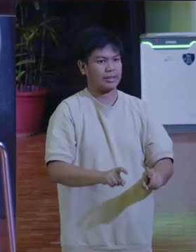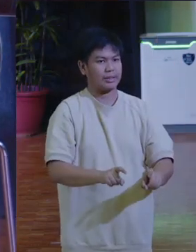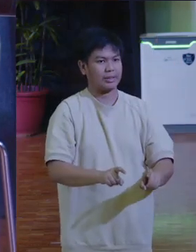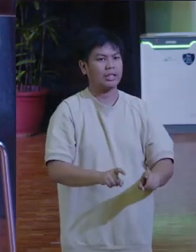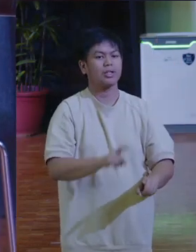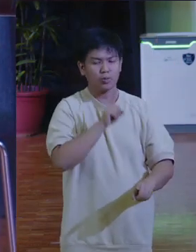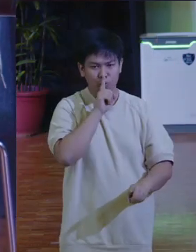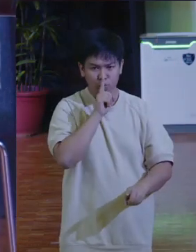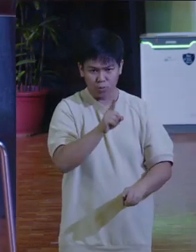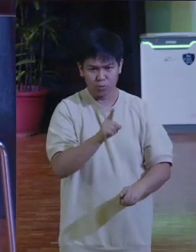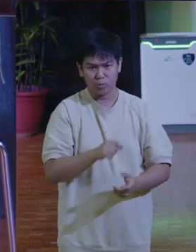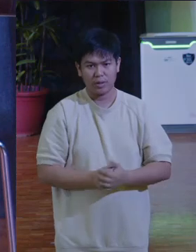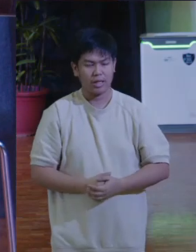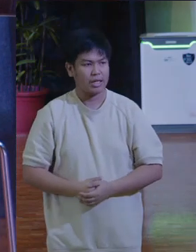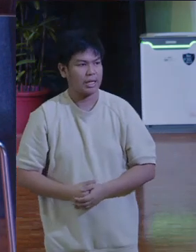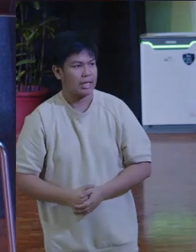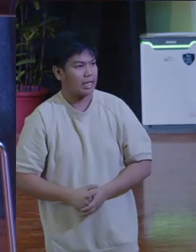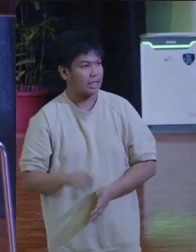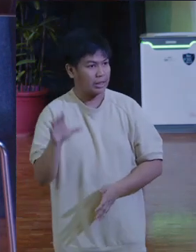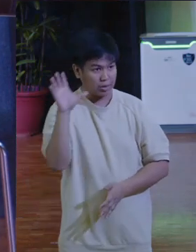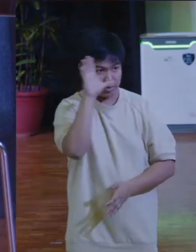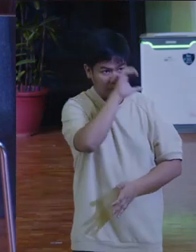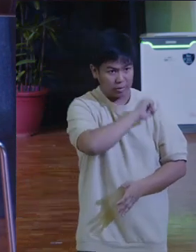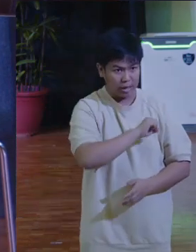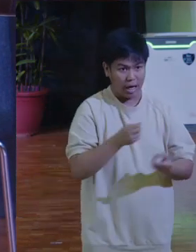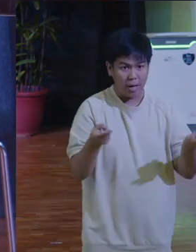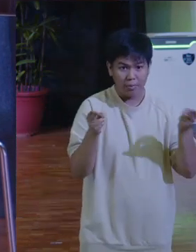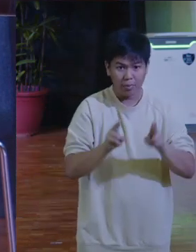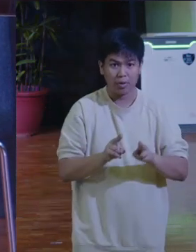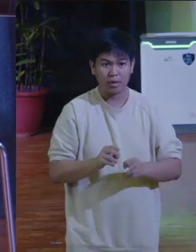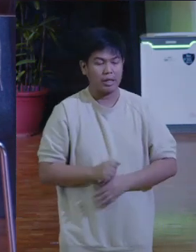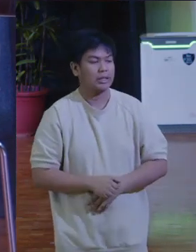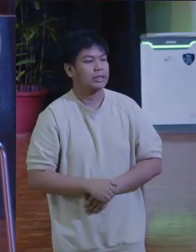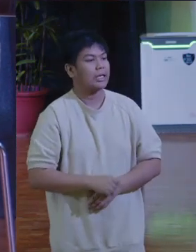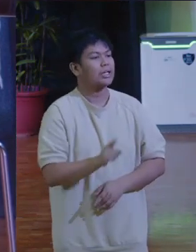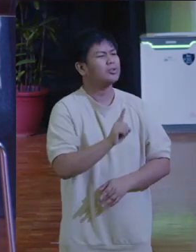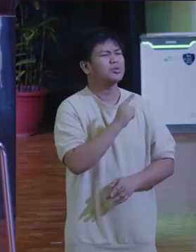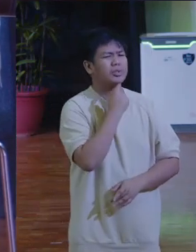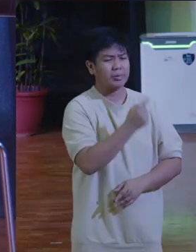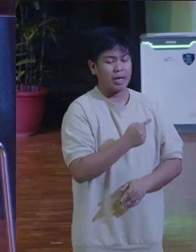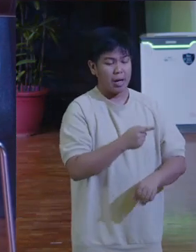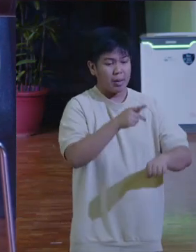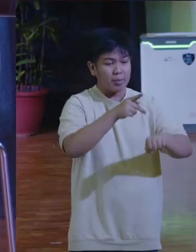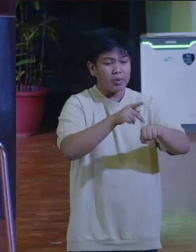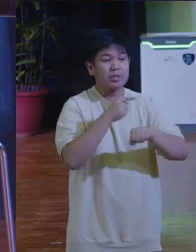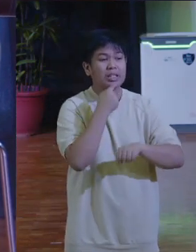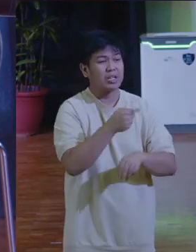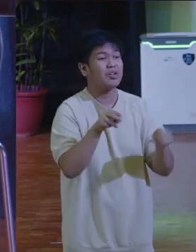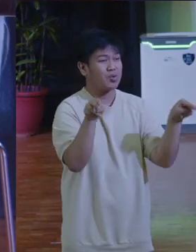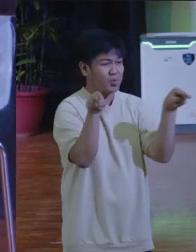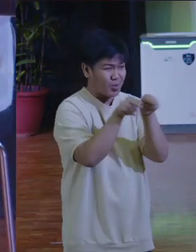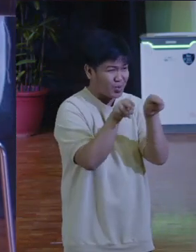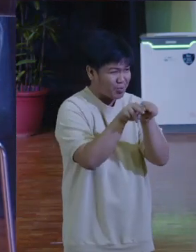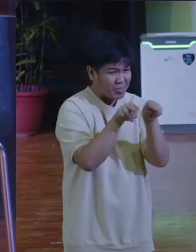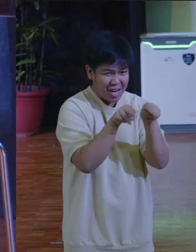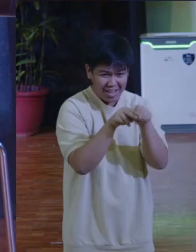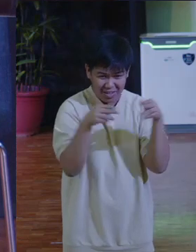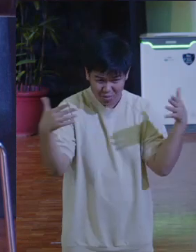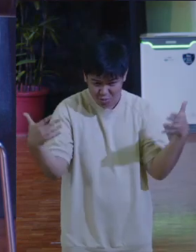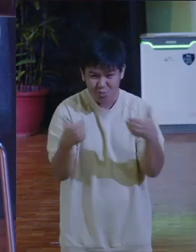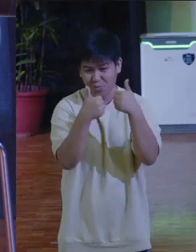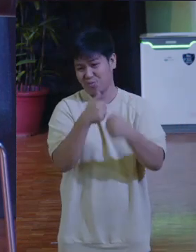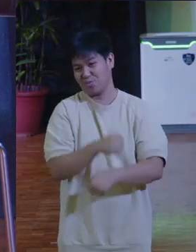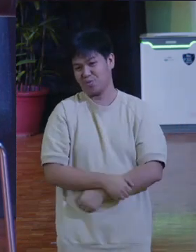something strange were happening to you. Huwag kayo magtaka, yun ang sinasabi ni Pedro. Kung kayo'y